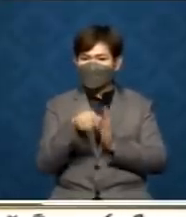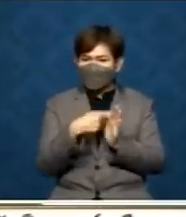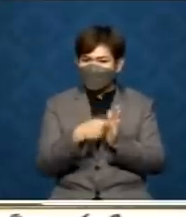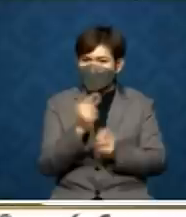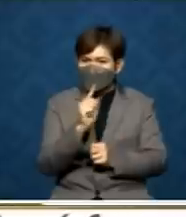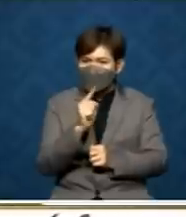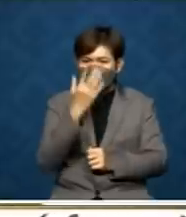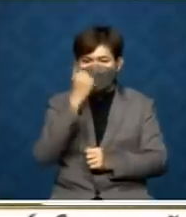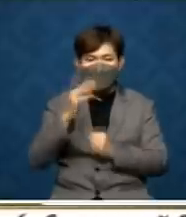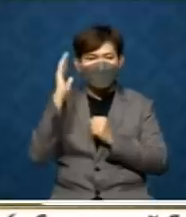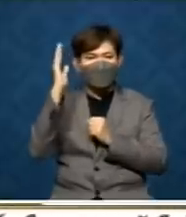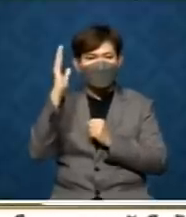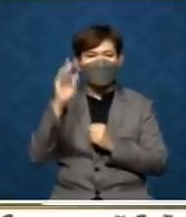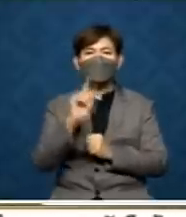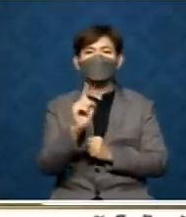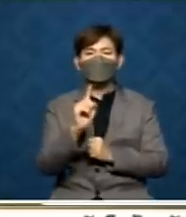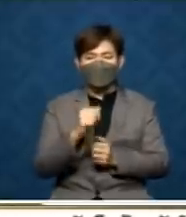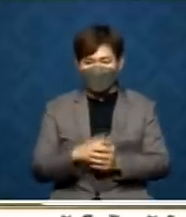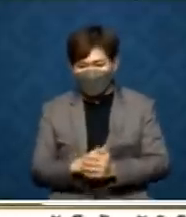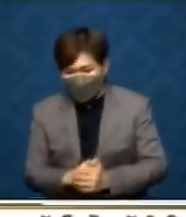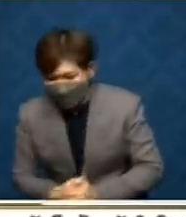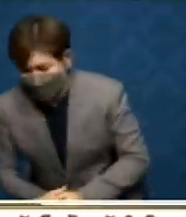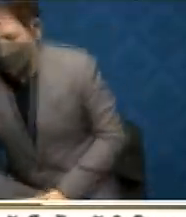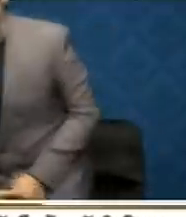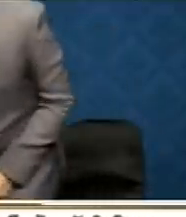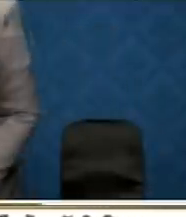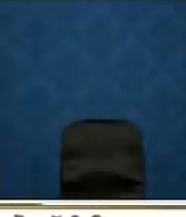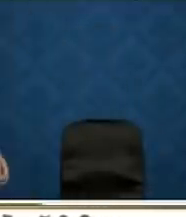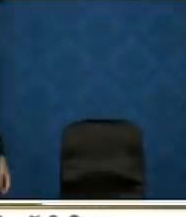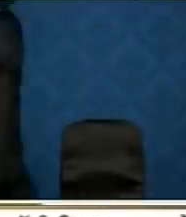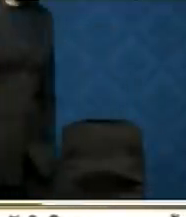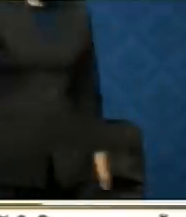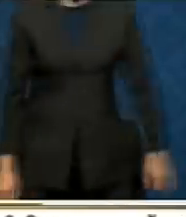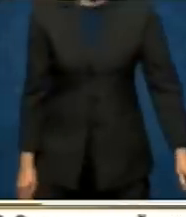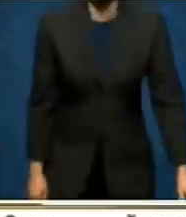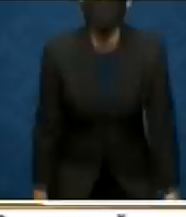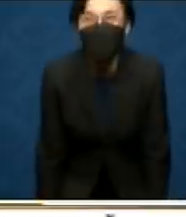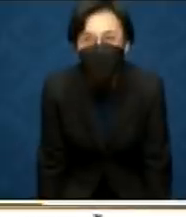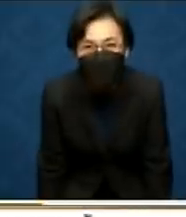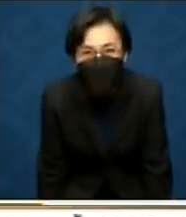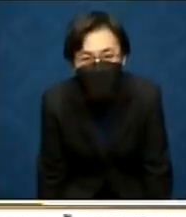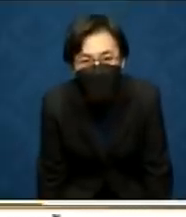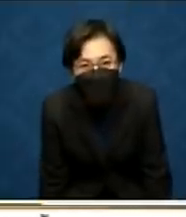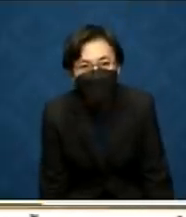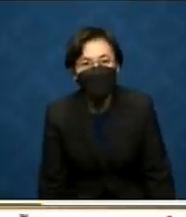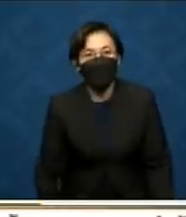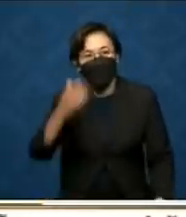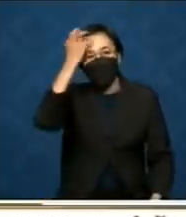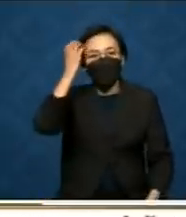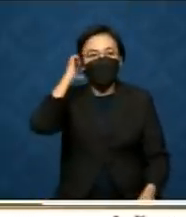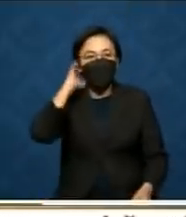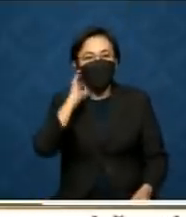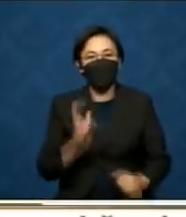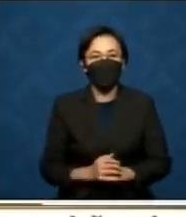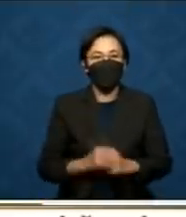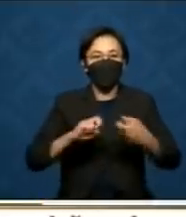ผลสมควรทีเดียวเพราะอะไรครับก็ในบรรยากาศที่พลมันทุกคนมันตายระดับปัญหาของประเทศ